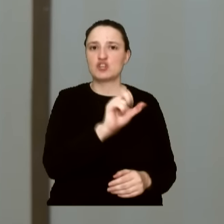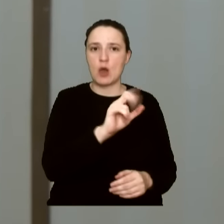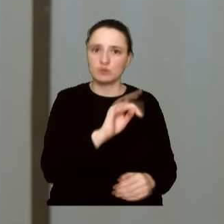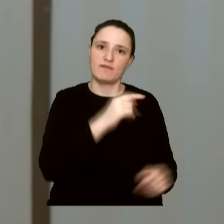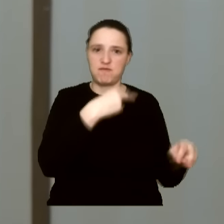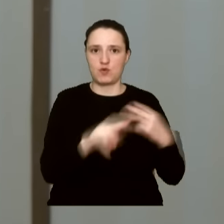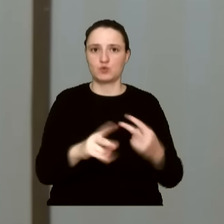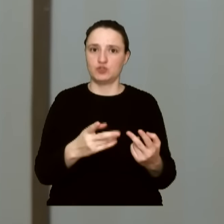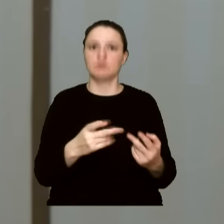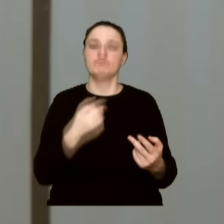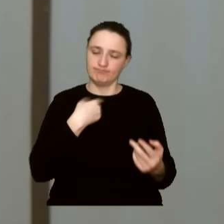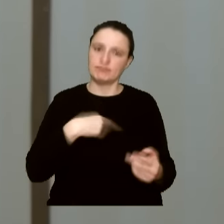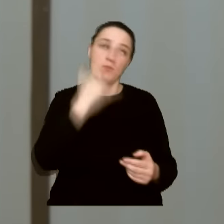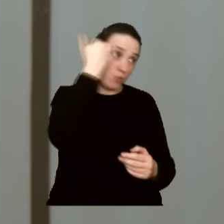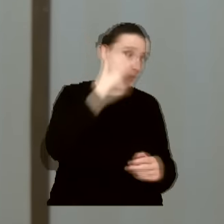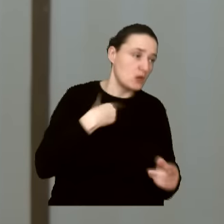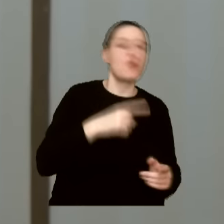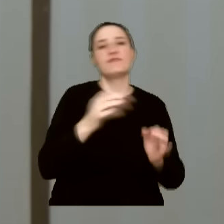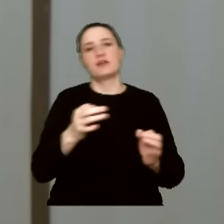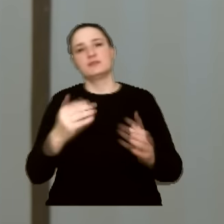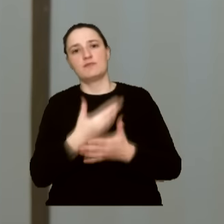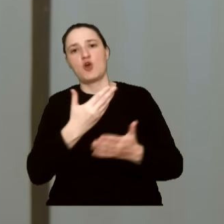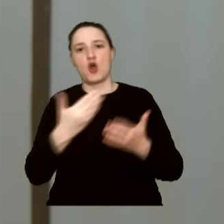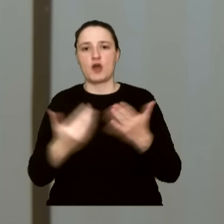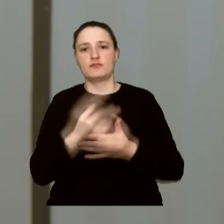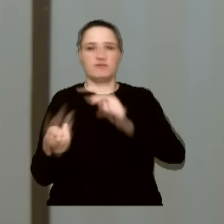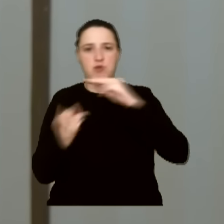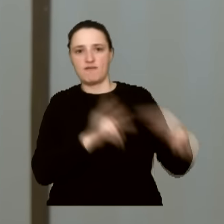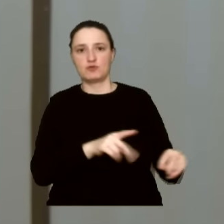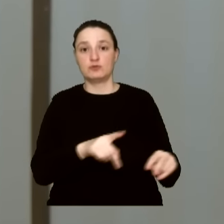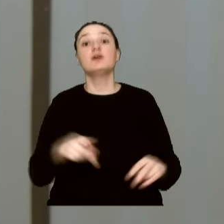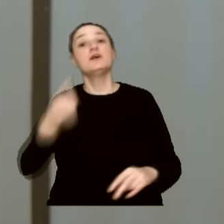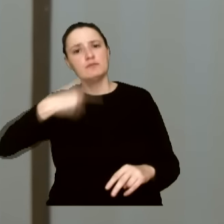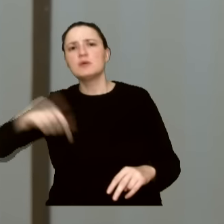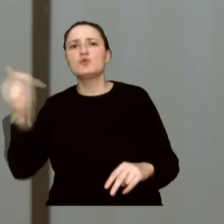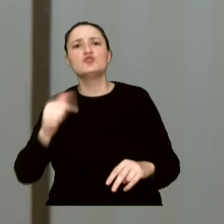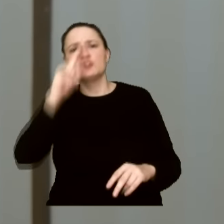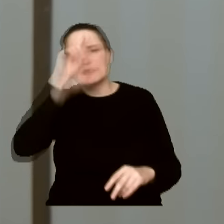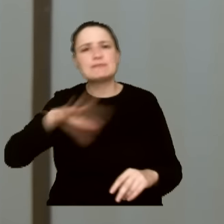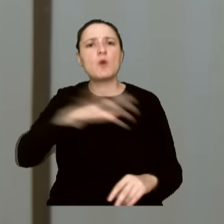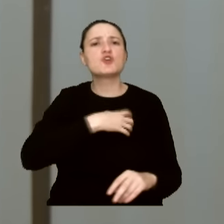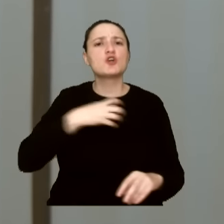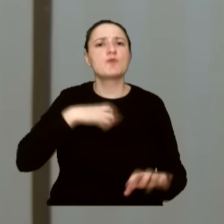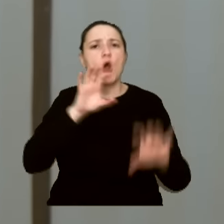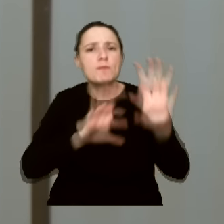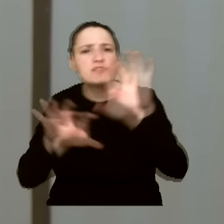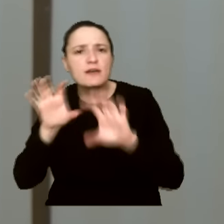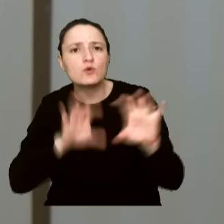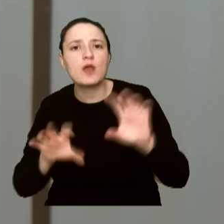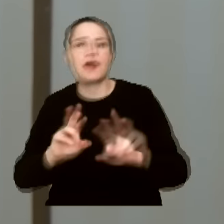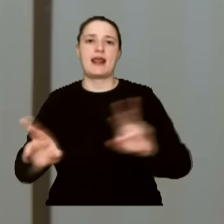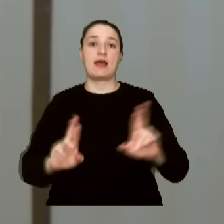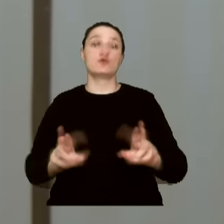rządzących jest to, aby obserwować to, co dzieje się w przestrzeni społeczno-gospodarczej i reagować. Dzisiaj